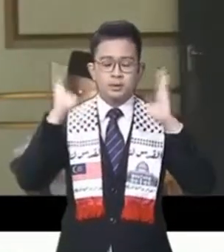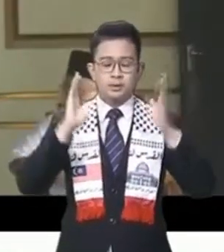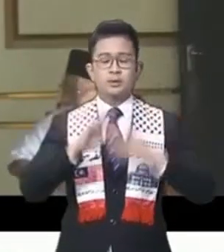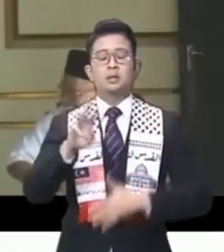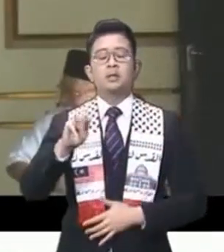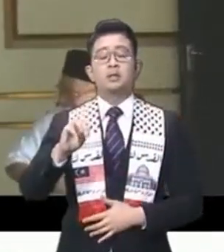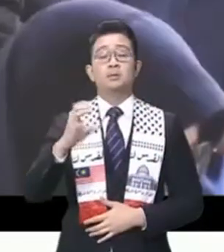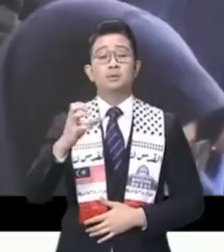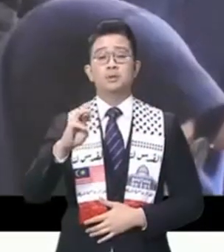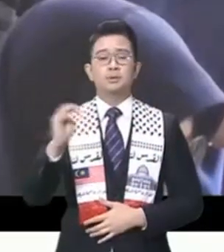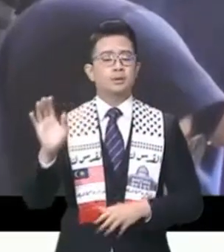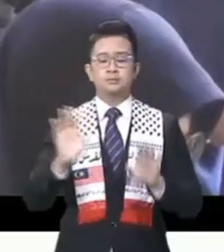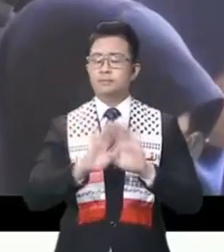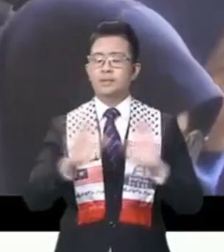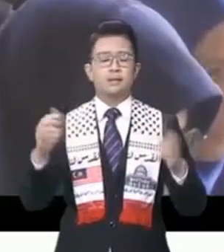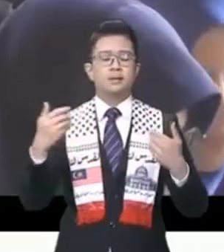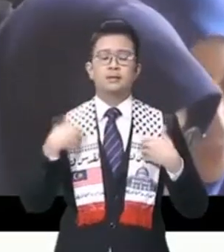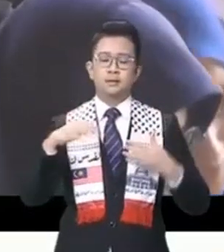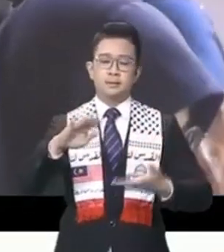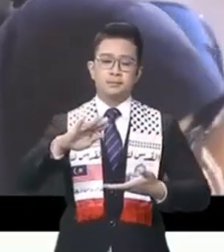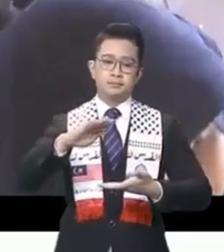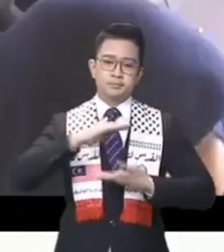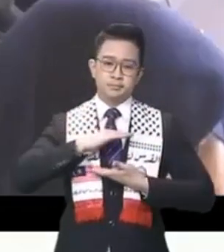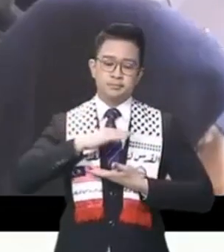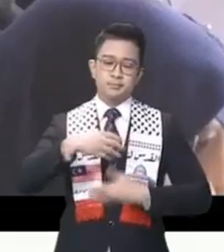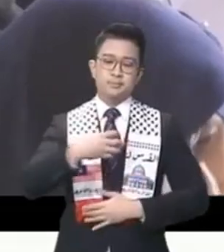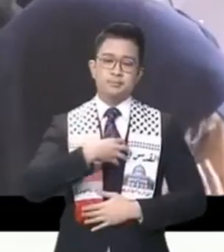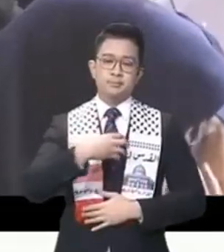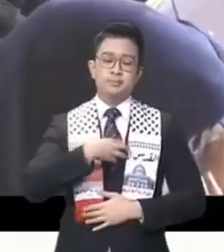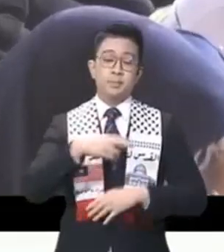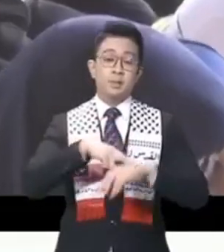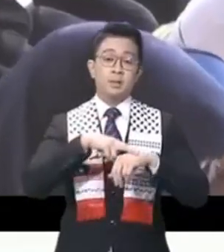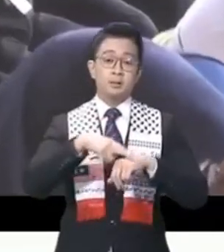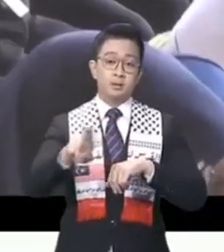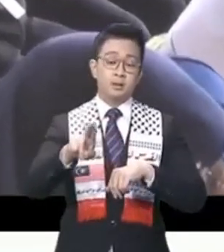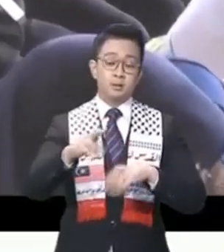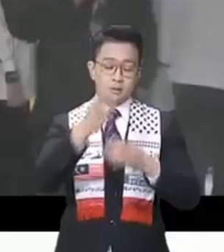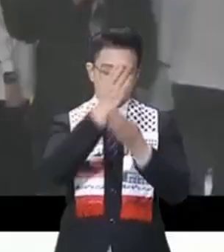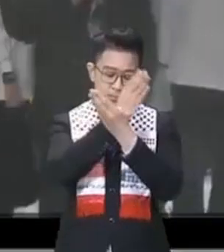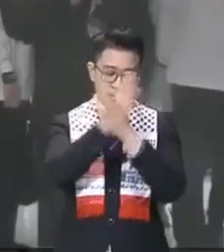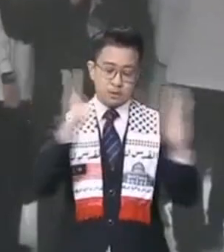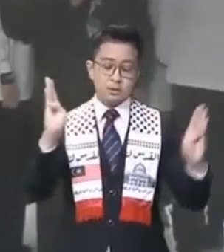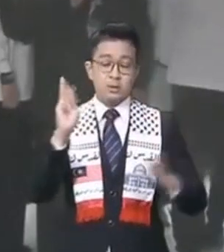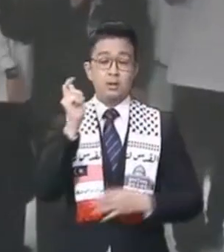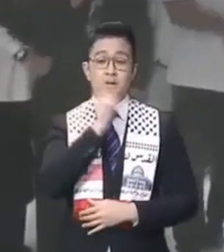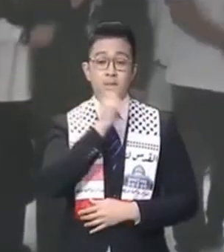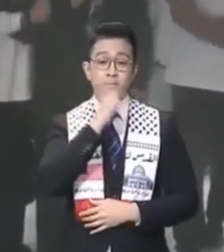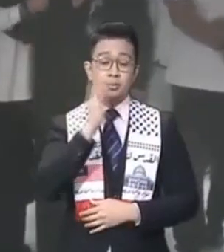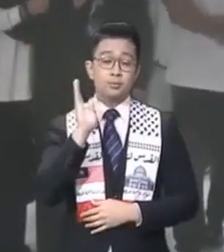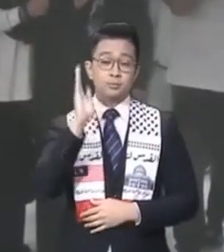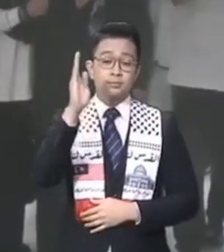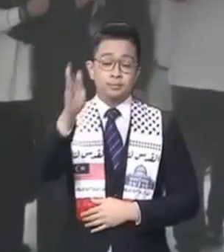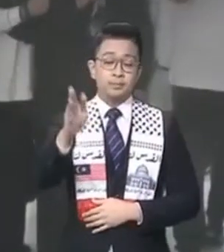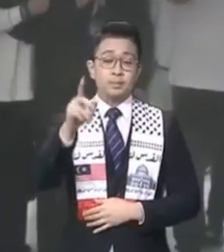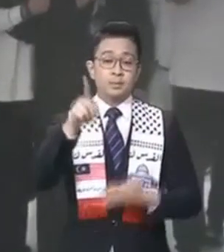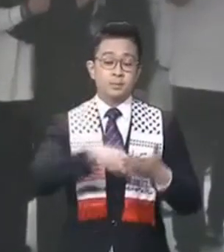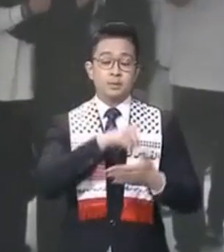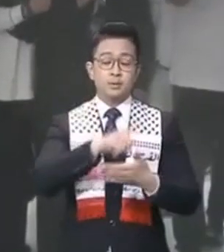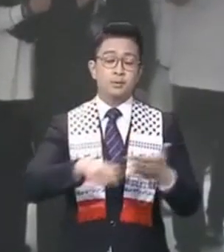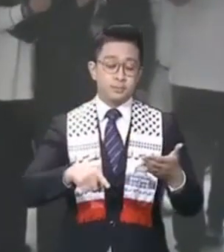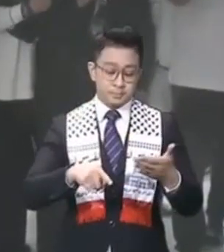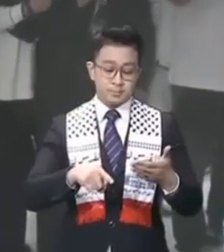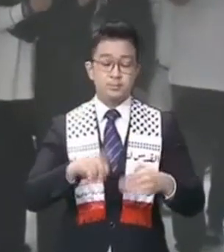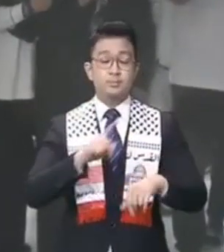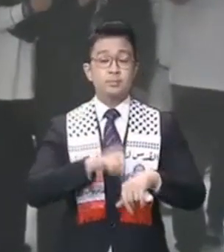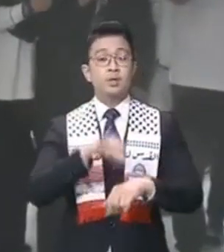kini mcmc tidak menerima sebarang laporan dan aduan membabitkan hantaran atau berita palsu menjelang prk nenggiri yang akan